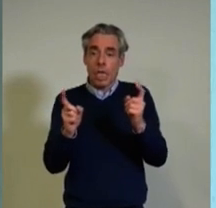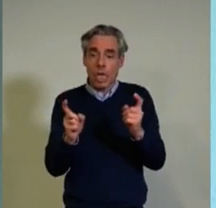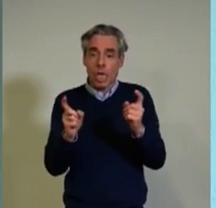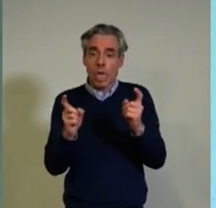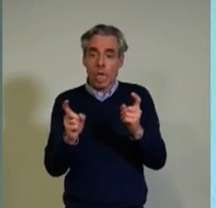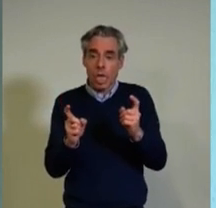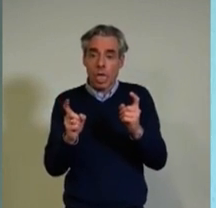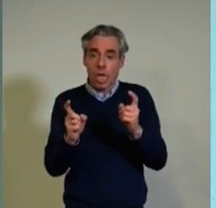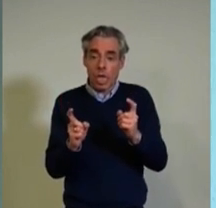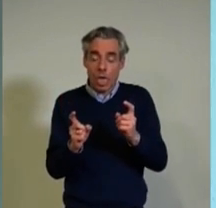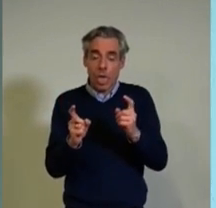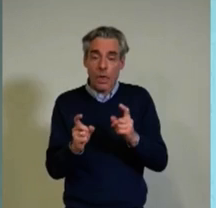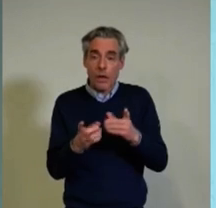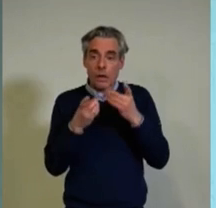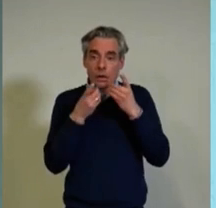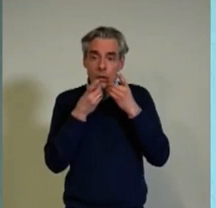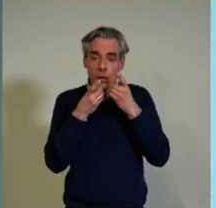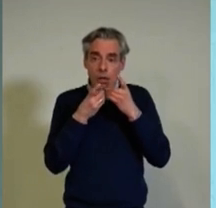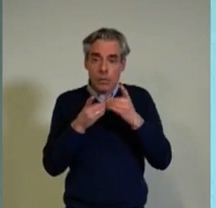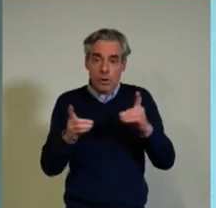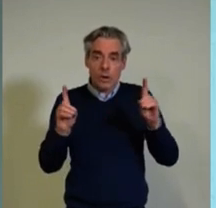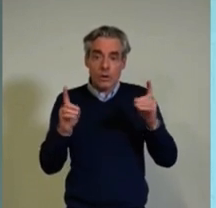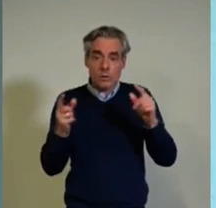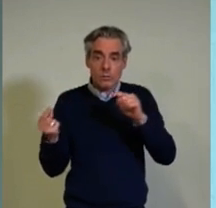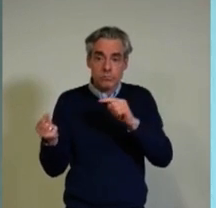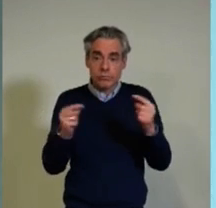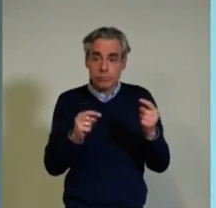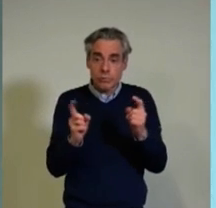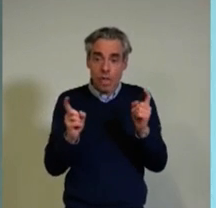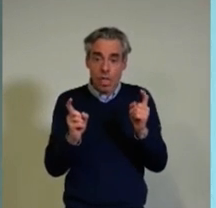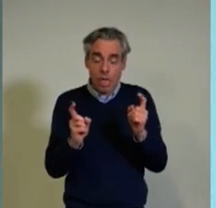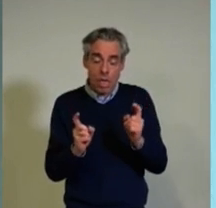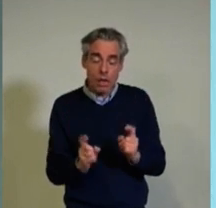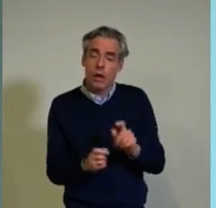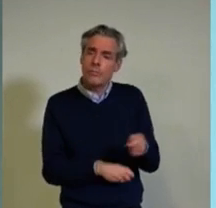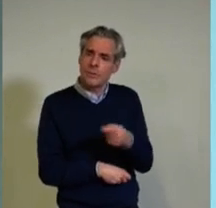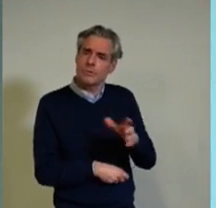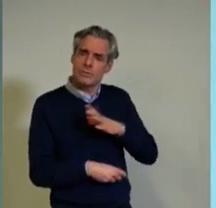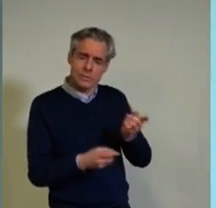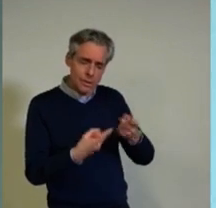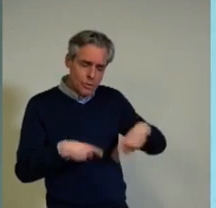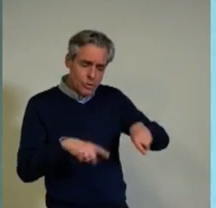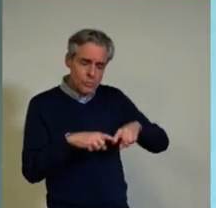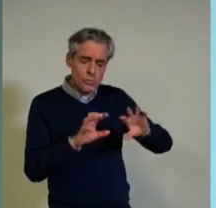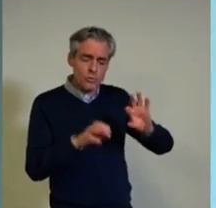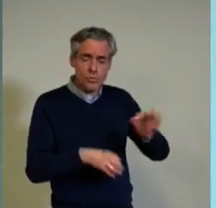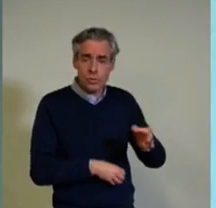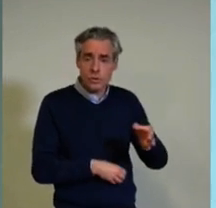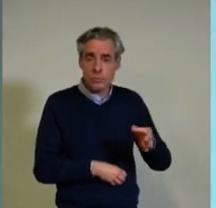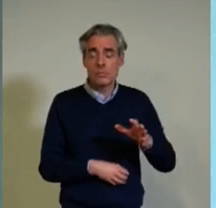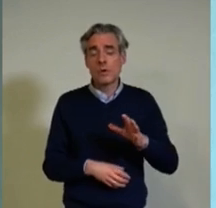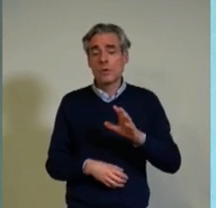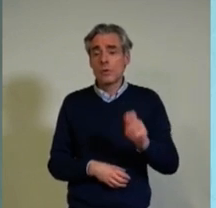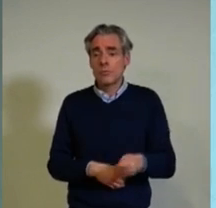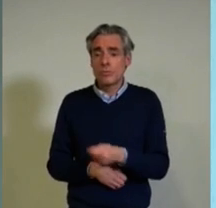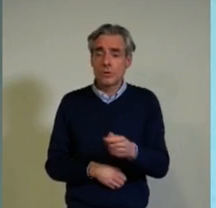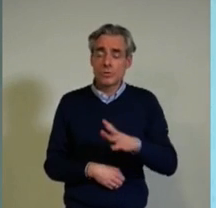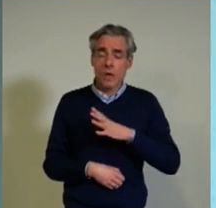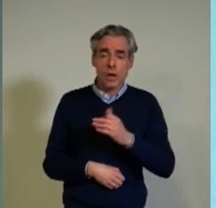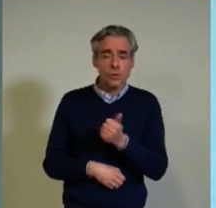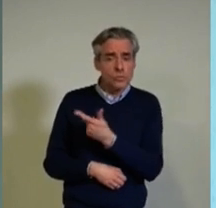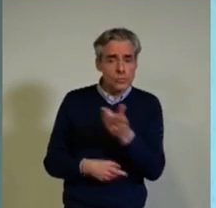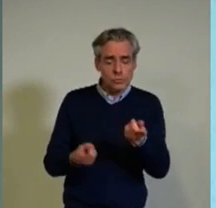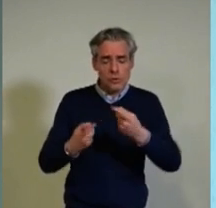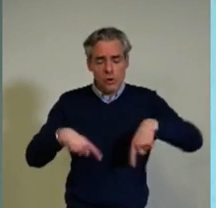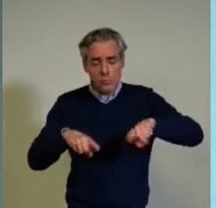étouffement progressif du débat. Alors, bien sûr qu'il y a les commissions, bien sûr qu'il y a toutes ces commissions ad hoc,